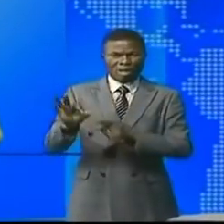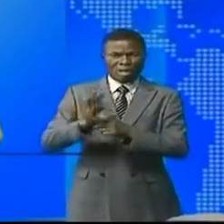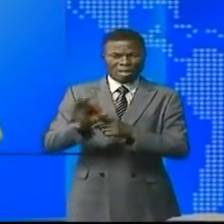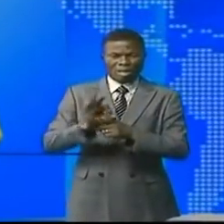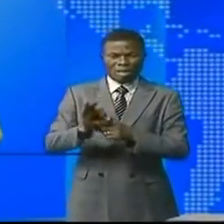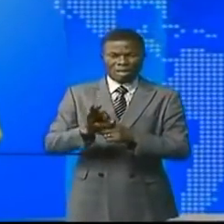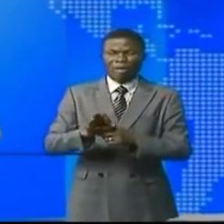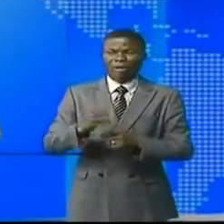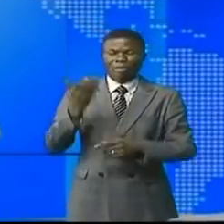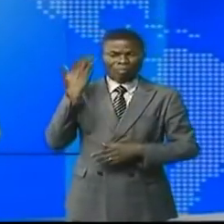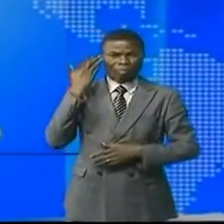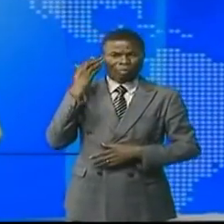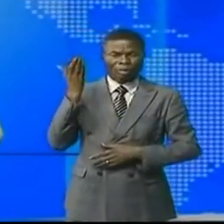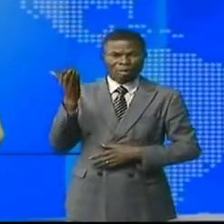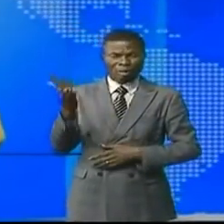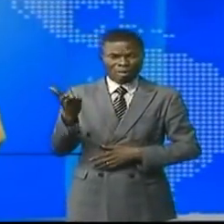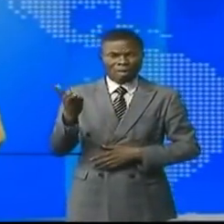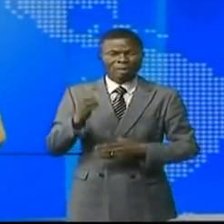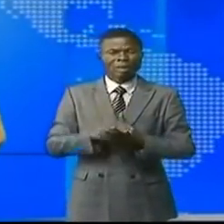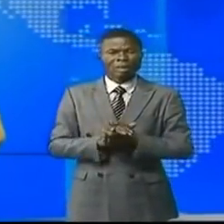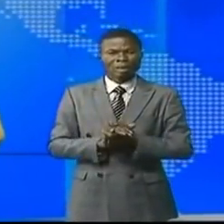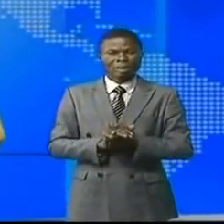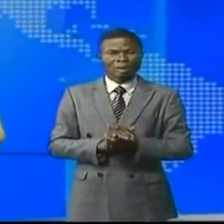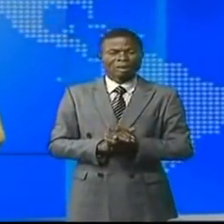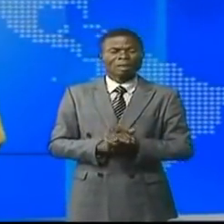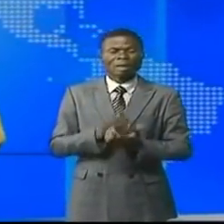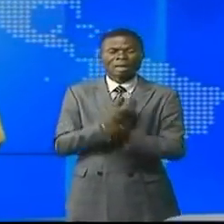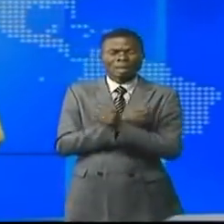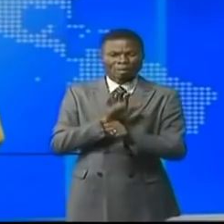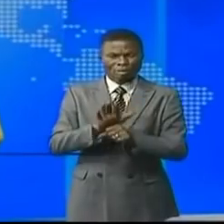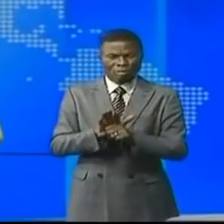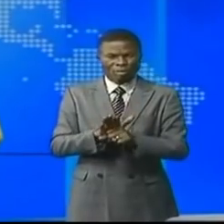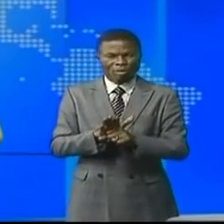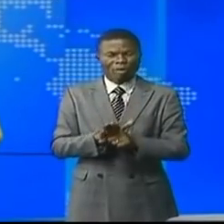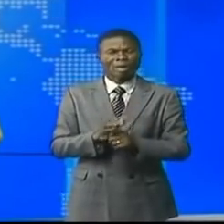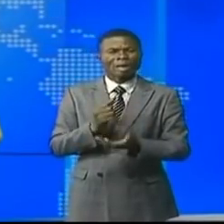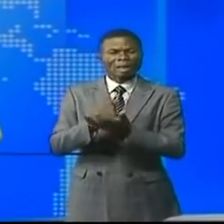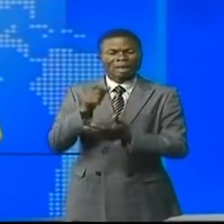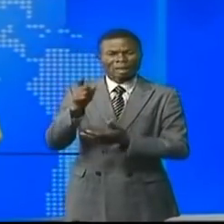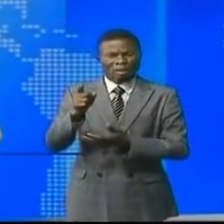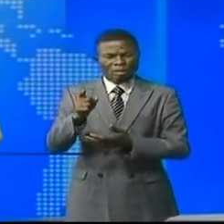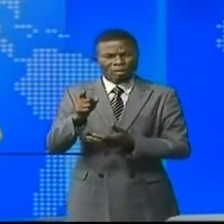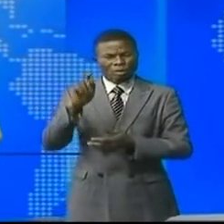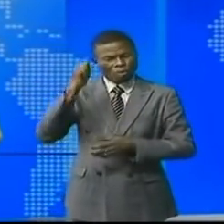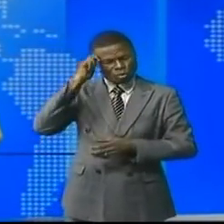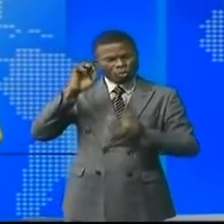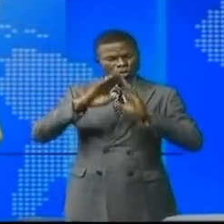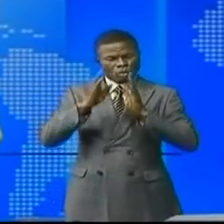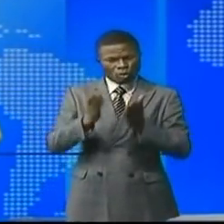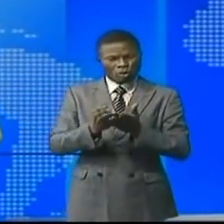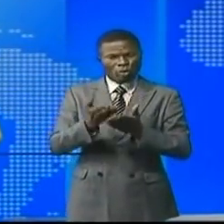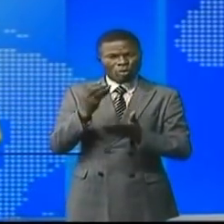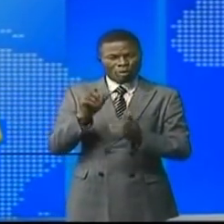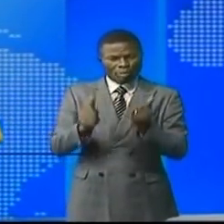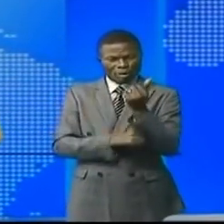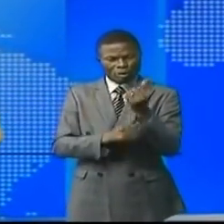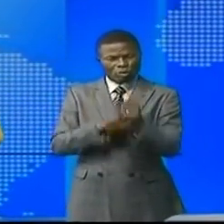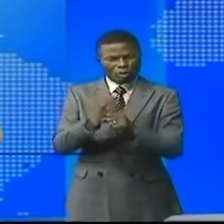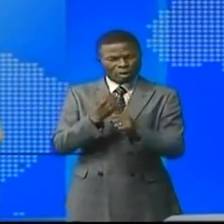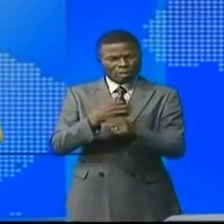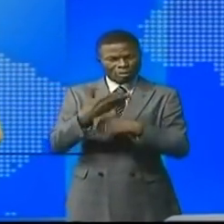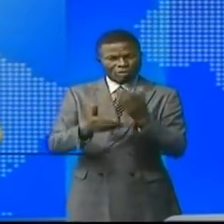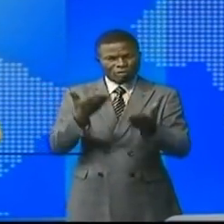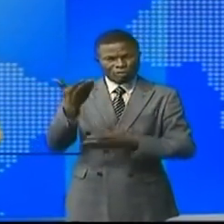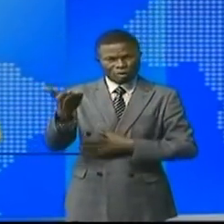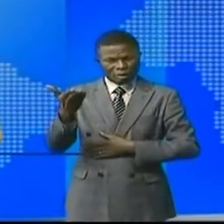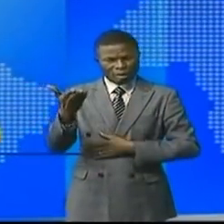Belinda Lumu Belli pour les intimes, gagne sa vie correctement et survient à tous ses besoins. Gina Wabiwa l'a suivi pas